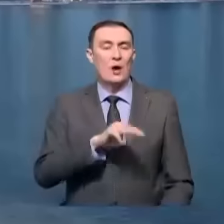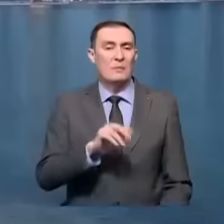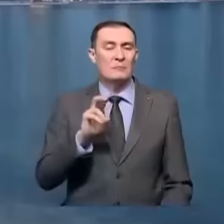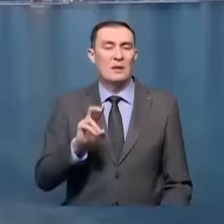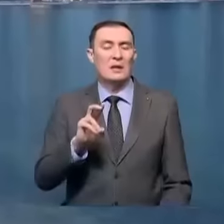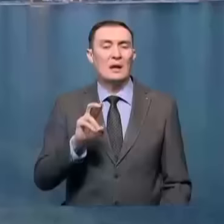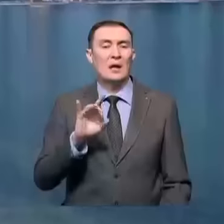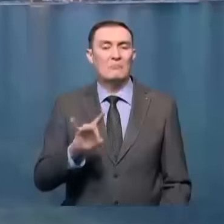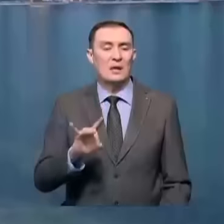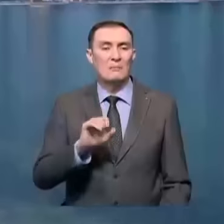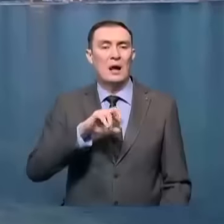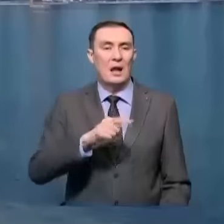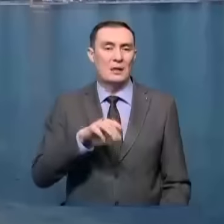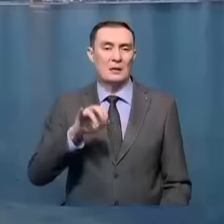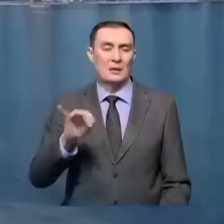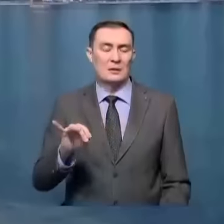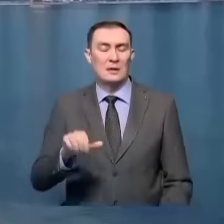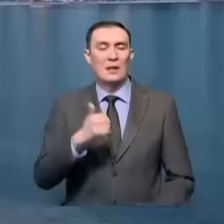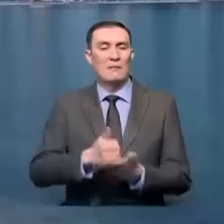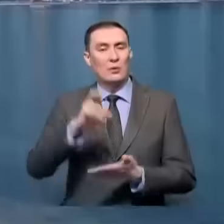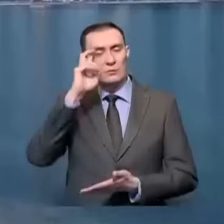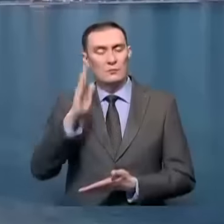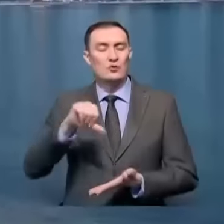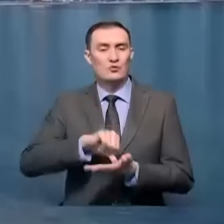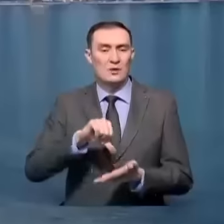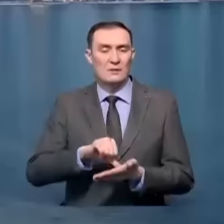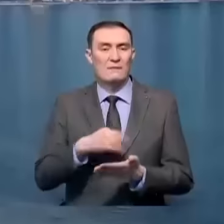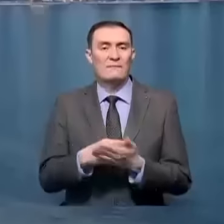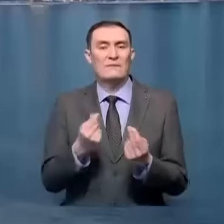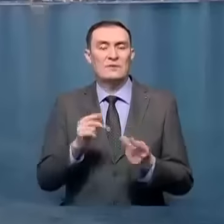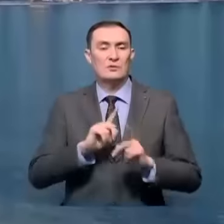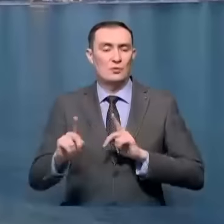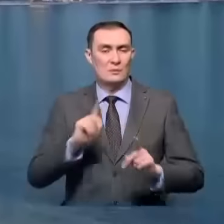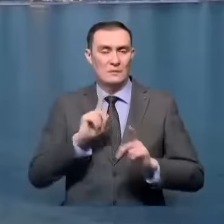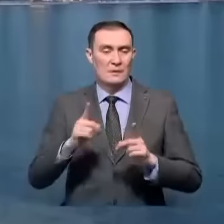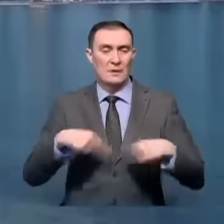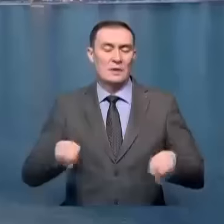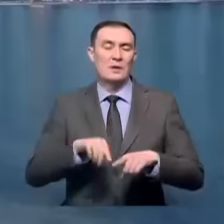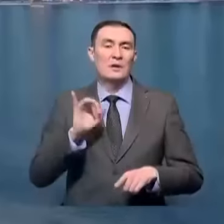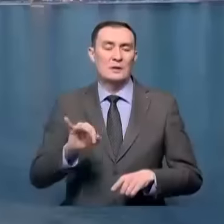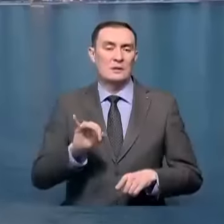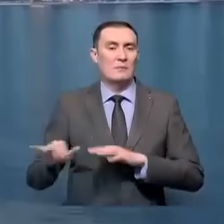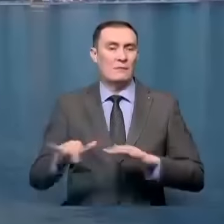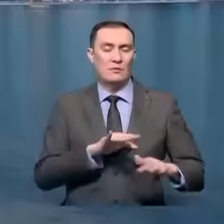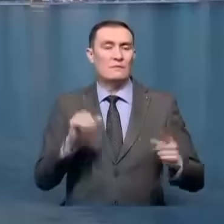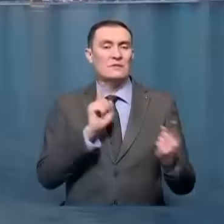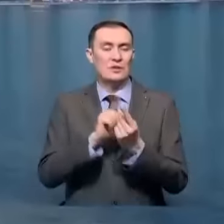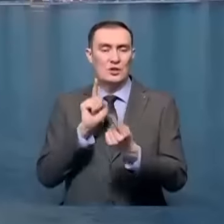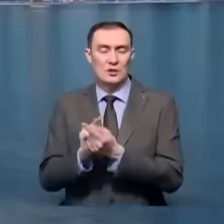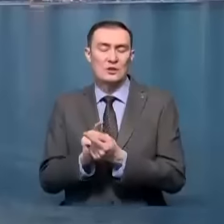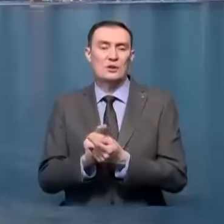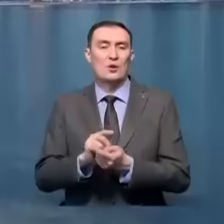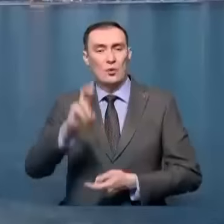бен Абдулрахманом Аль-Тани. Глава государства примет участие в инвестиционном круглом столе и проведет ряд встреч с